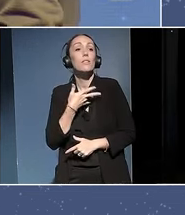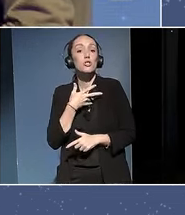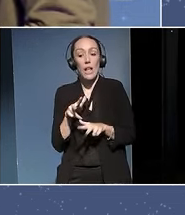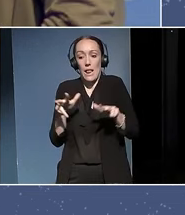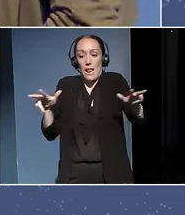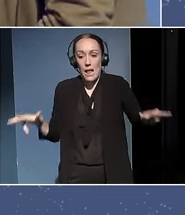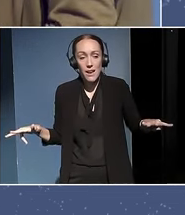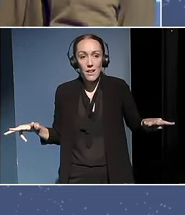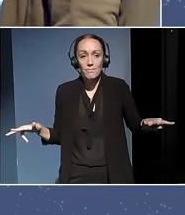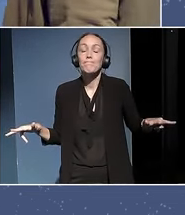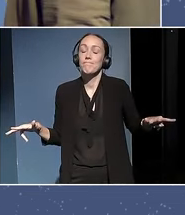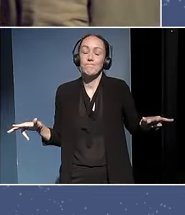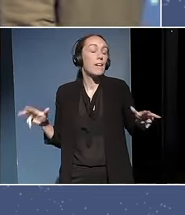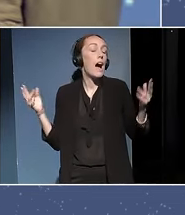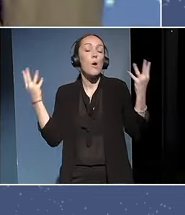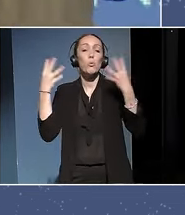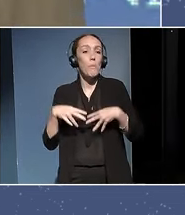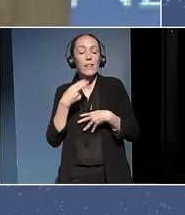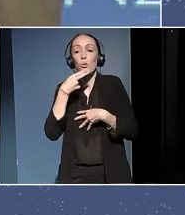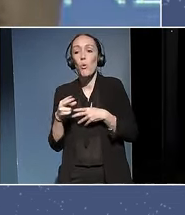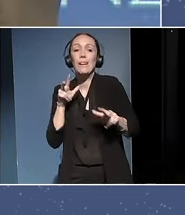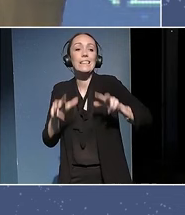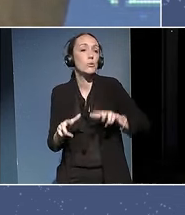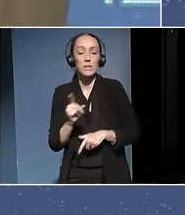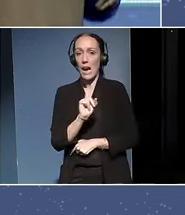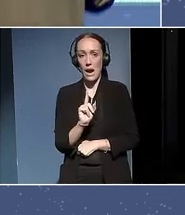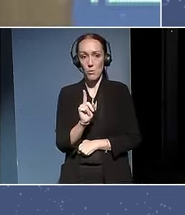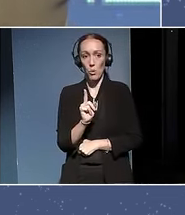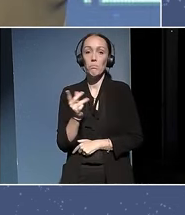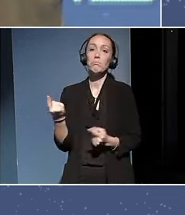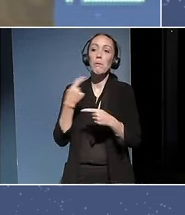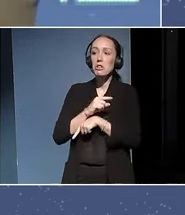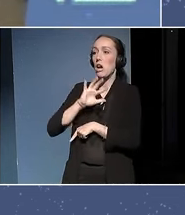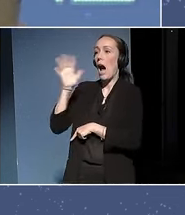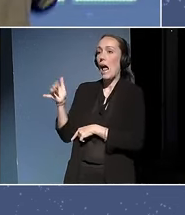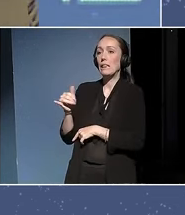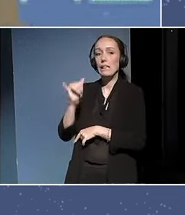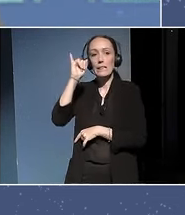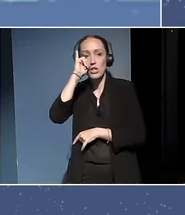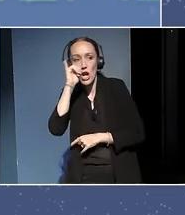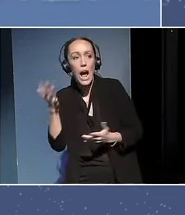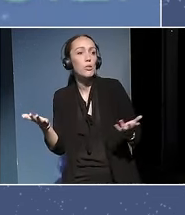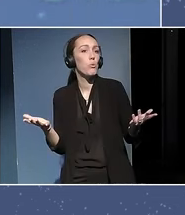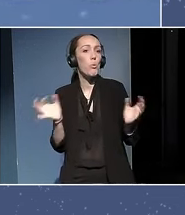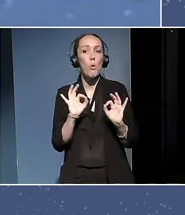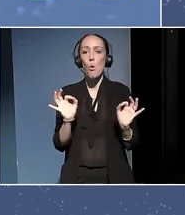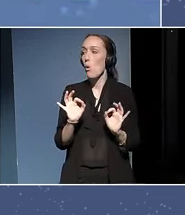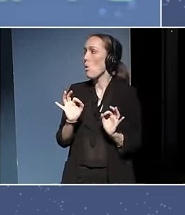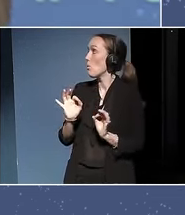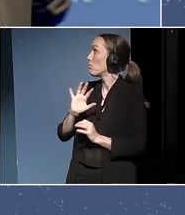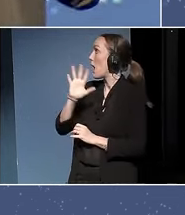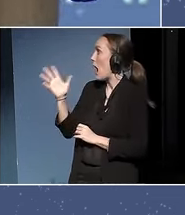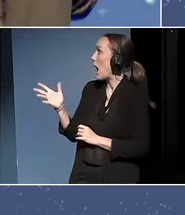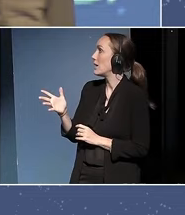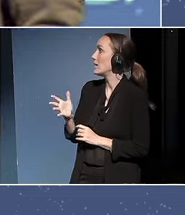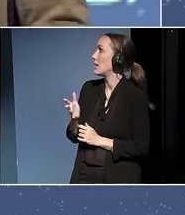dinosauro mentre tutti gli altri che vedete dal triceratopo piuttosto che i gli